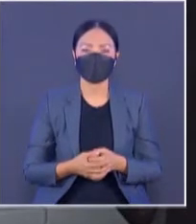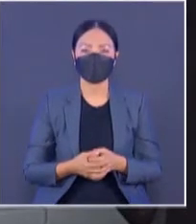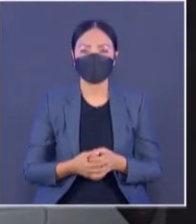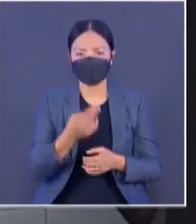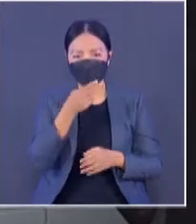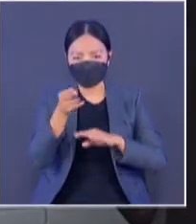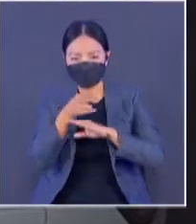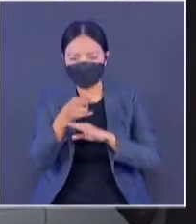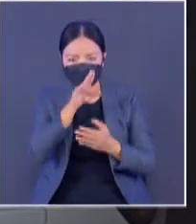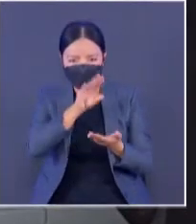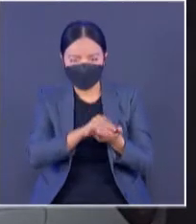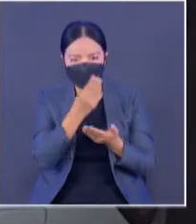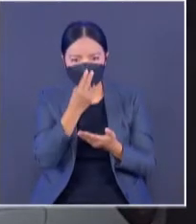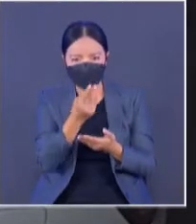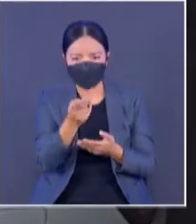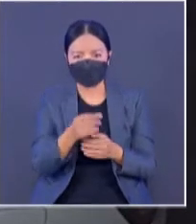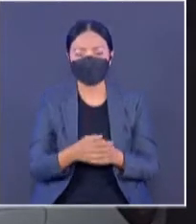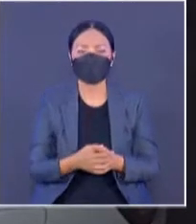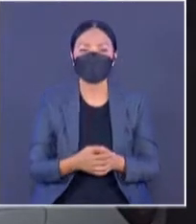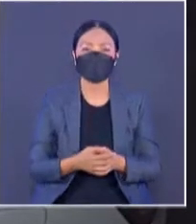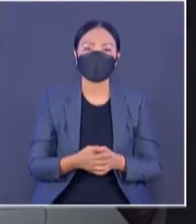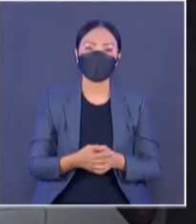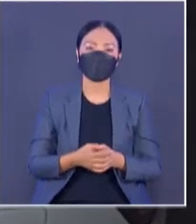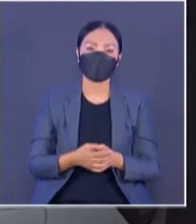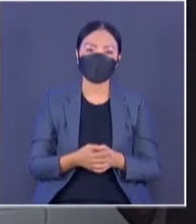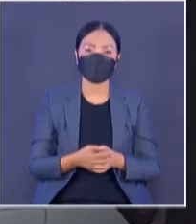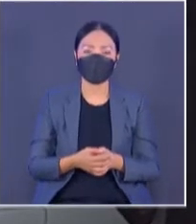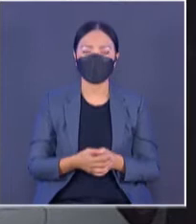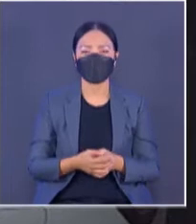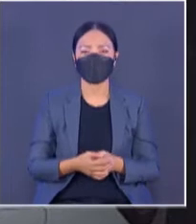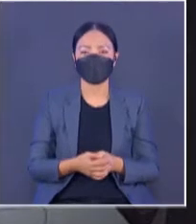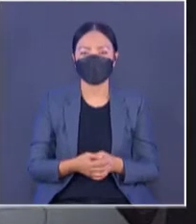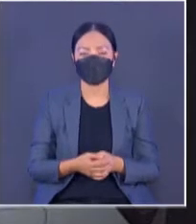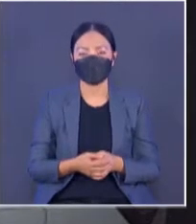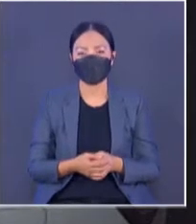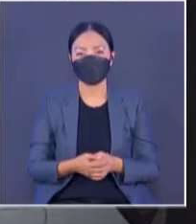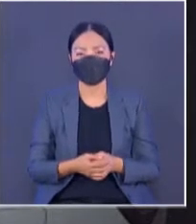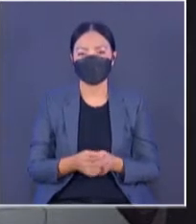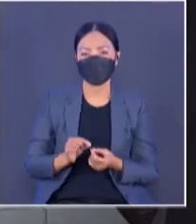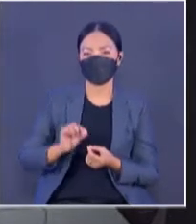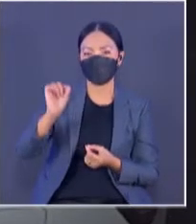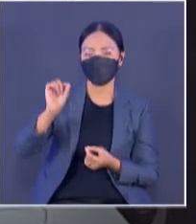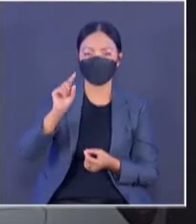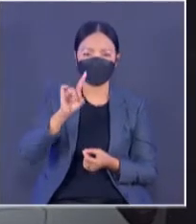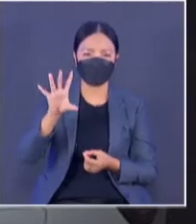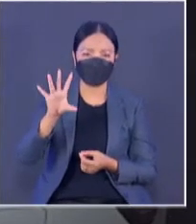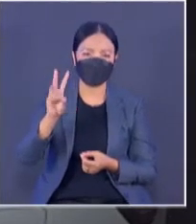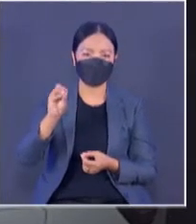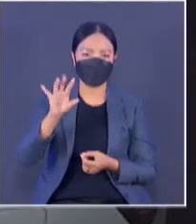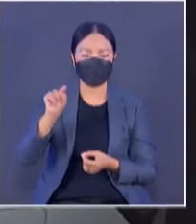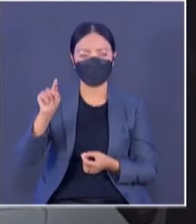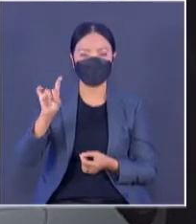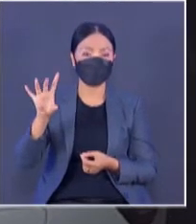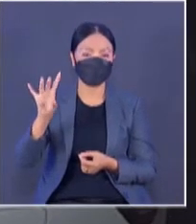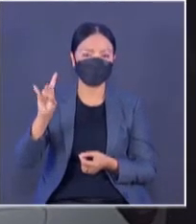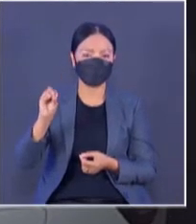ภาพจากกล้องวงจรปิดในบ้านเป้าหมายมิจฉาชีพเผยให้เห็นภาพรูปร่างสันทัดสูง165-170 ซม.ร